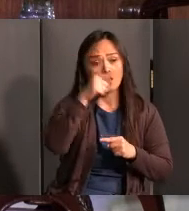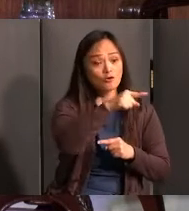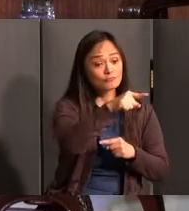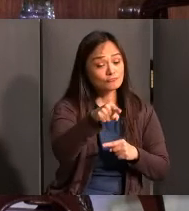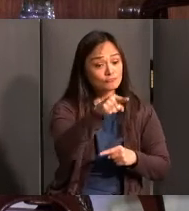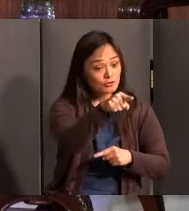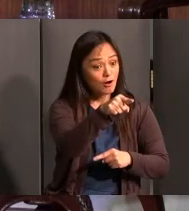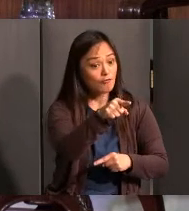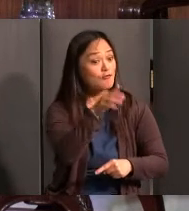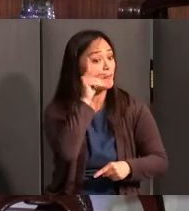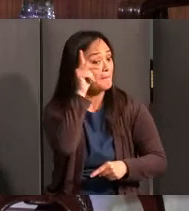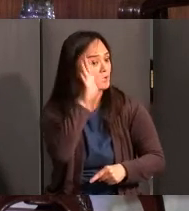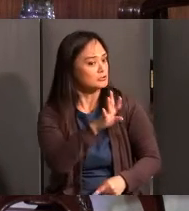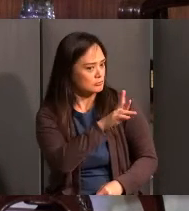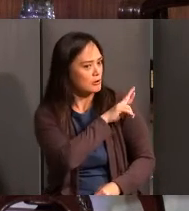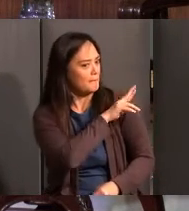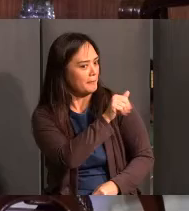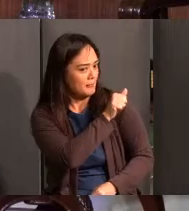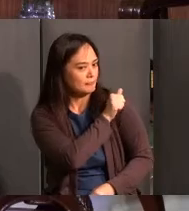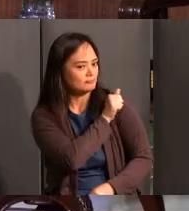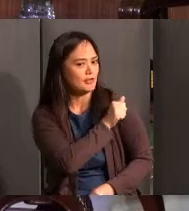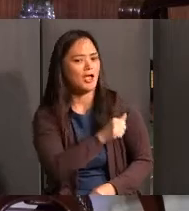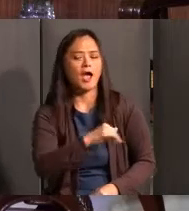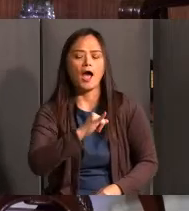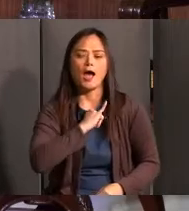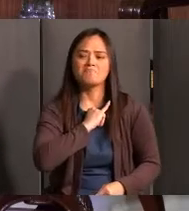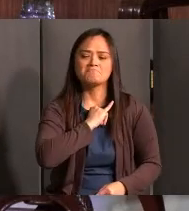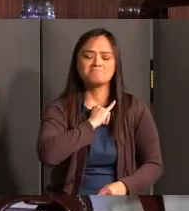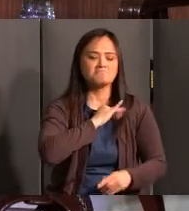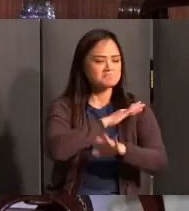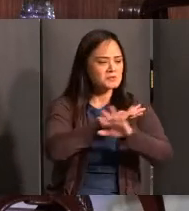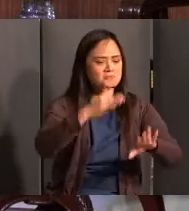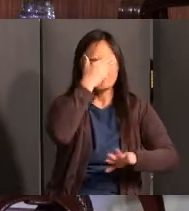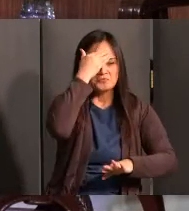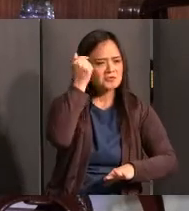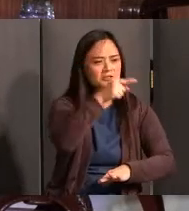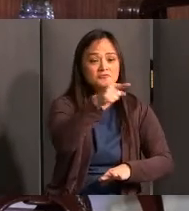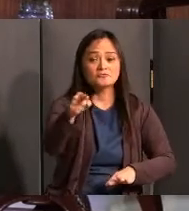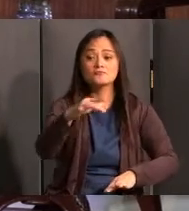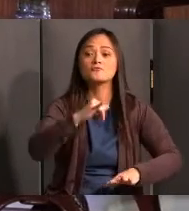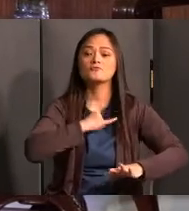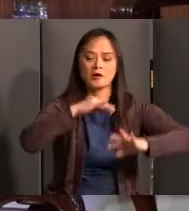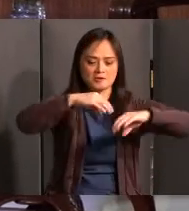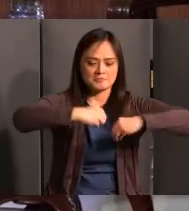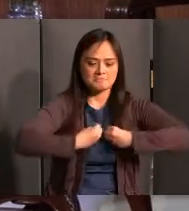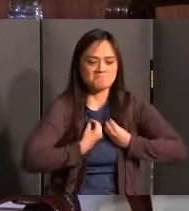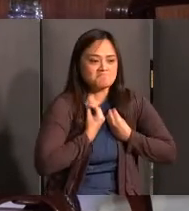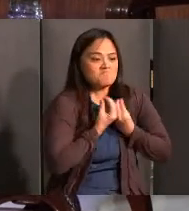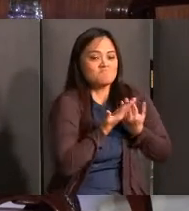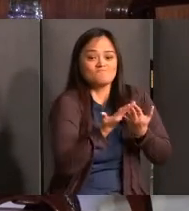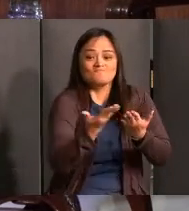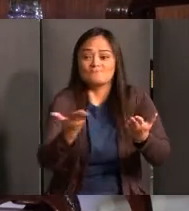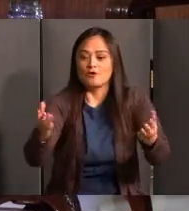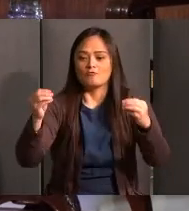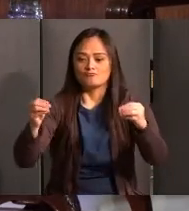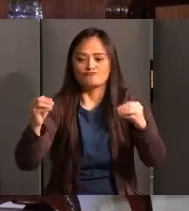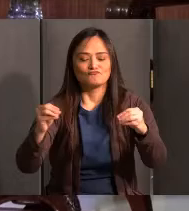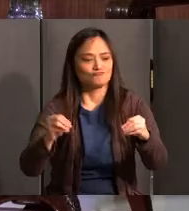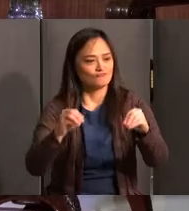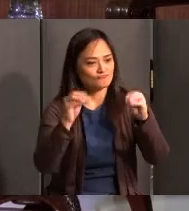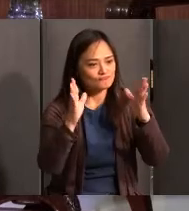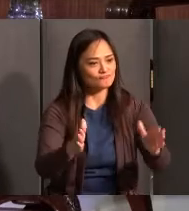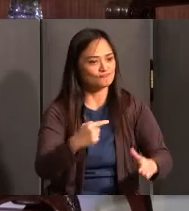Alam niyo ba kung anong bearing nun? Ibig sabihin, bilang guru, bilang professor, hindi lang siya